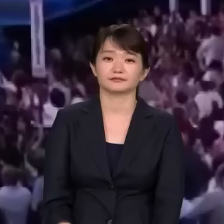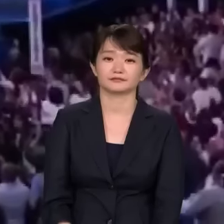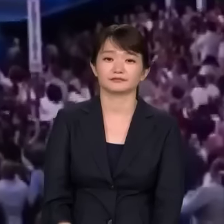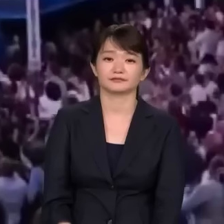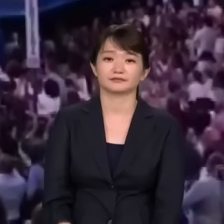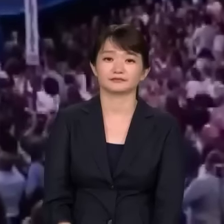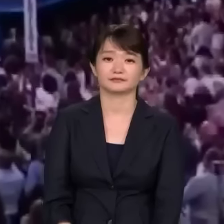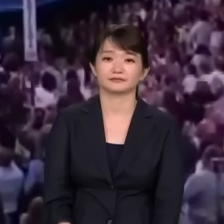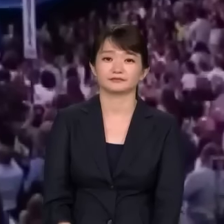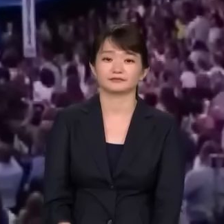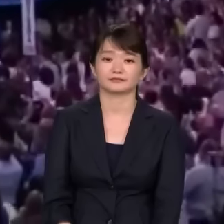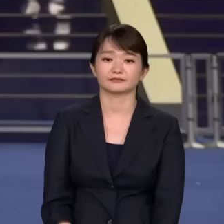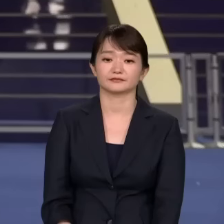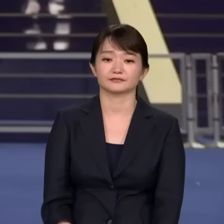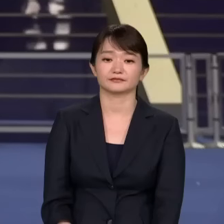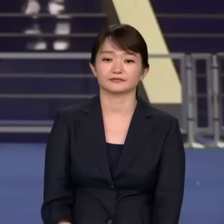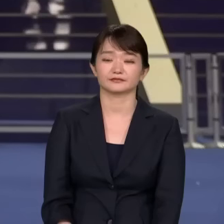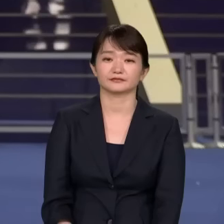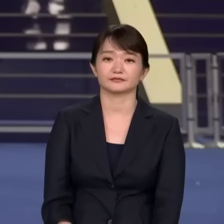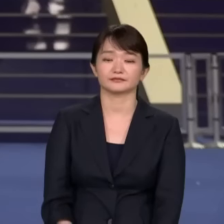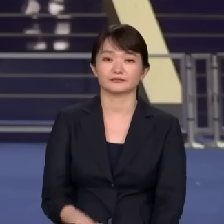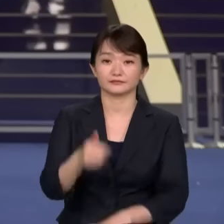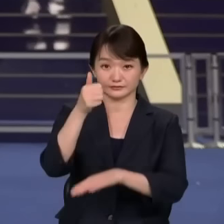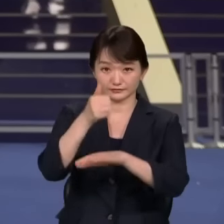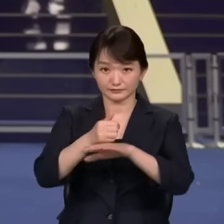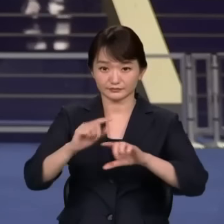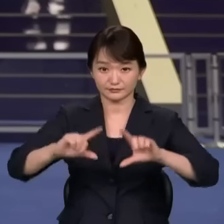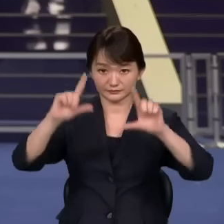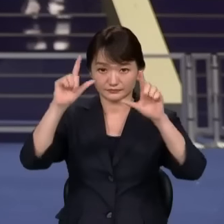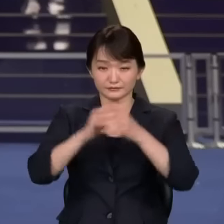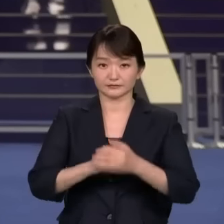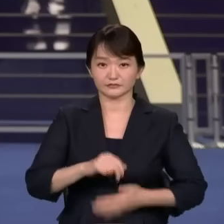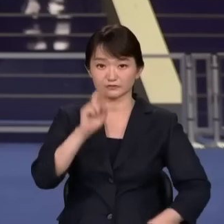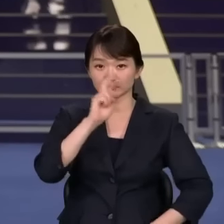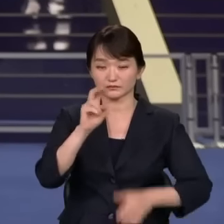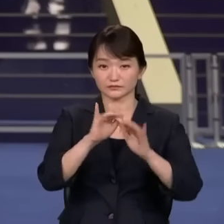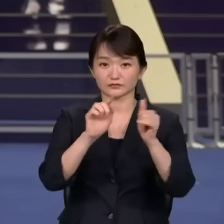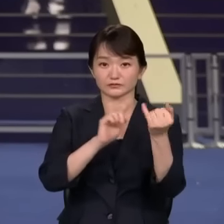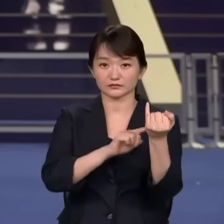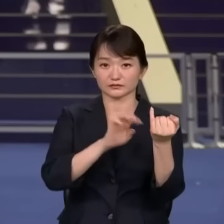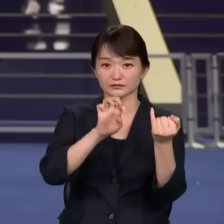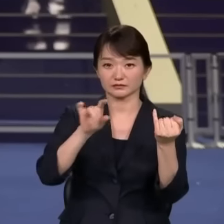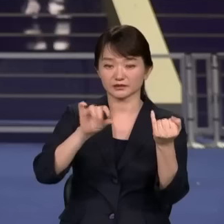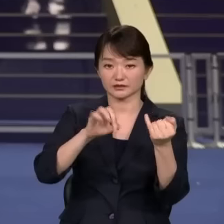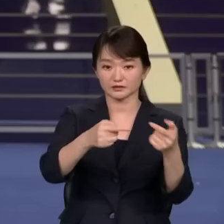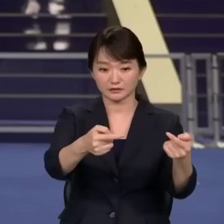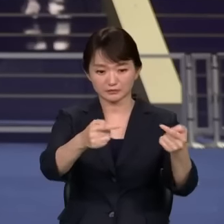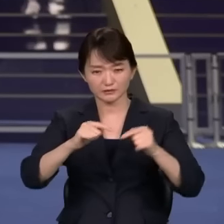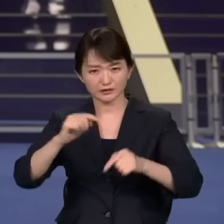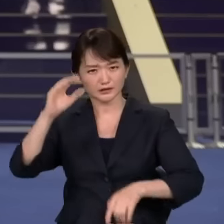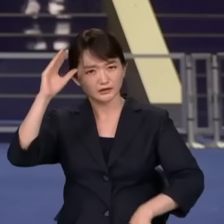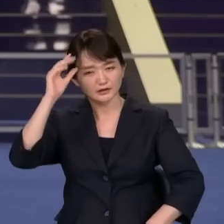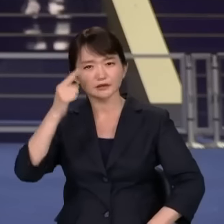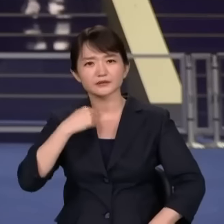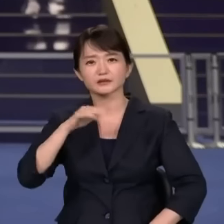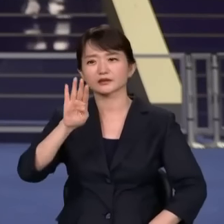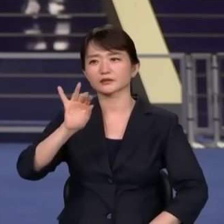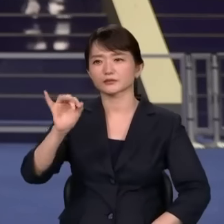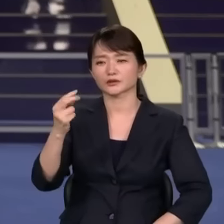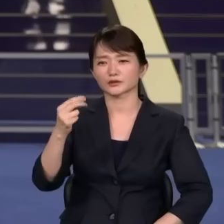Pop icon, Pink. 마지막 날엔 팝스타 핑크가 무대에 올랐는데 기대를 모았던 비욘세는